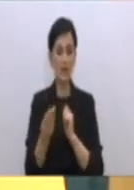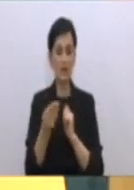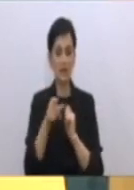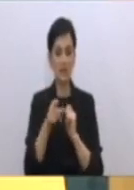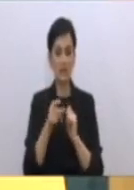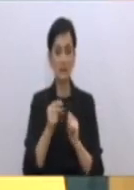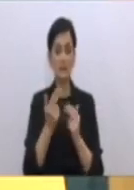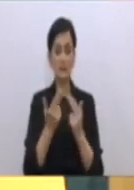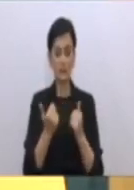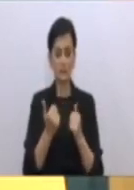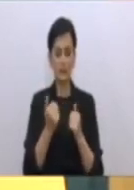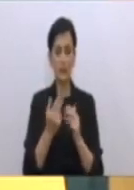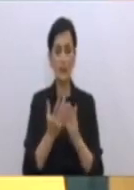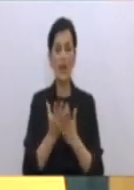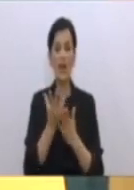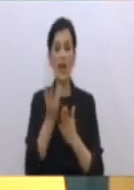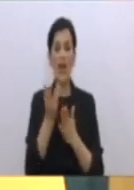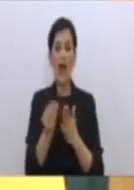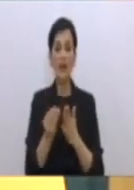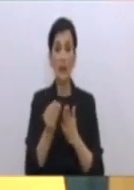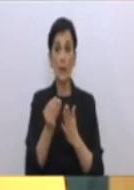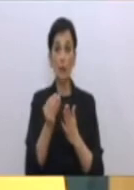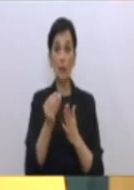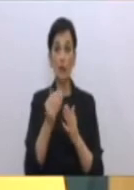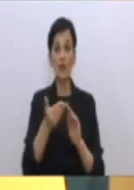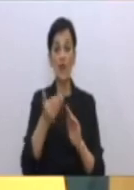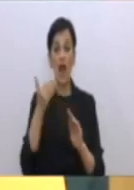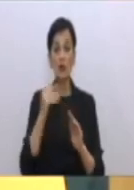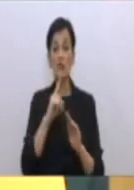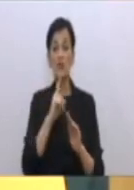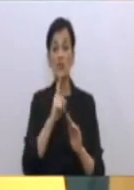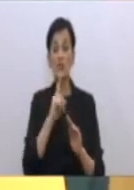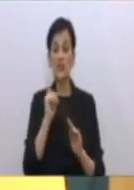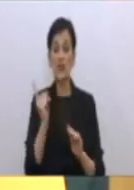გადასახადისგან და იგი გადაიხდევინება გასული საგადასახადო წლის წლიური